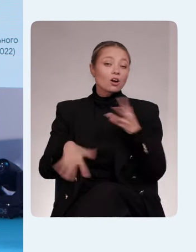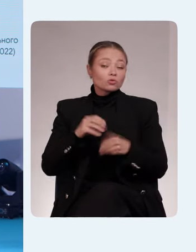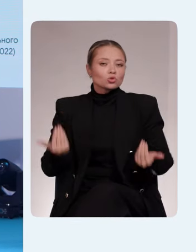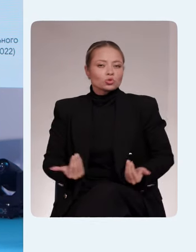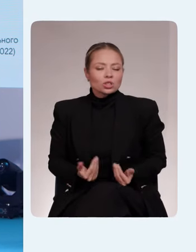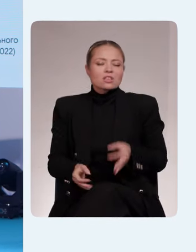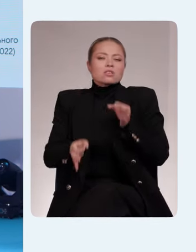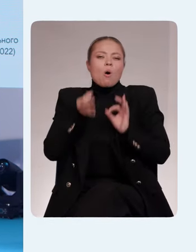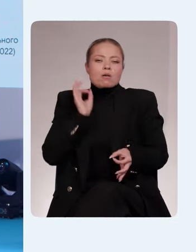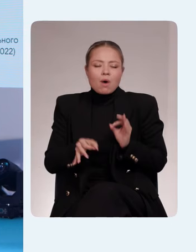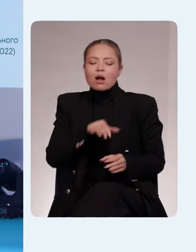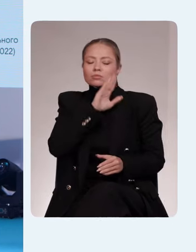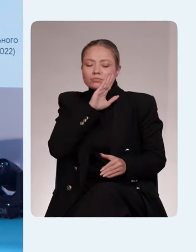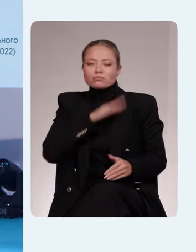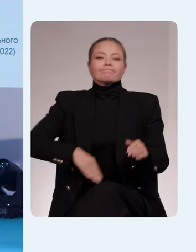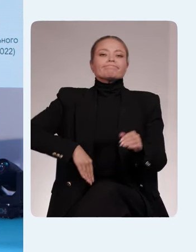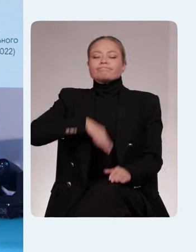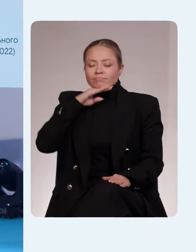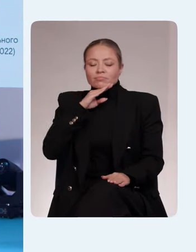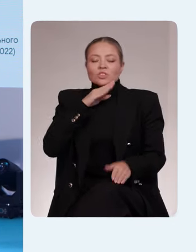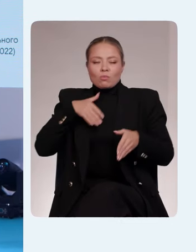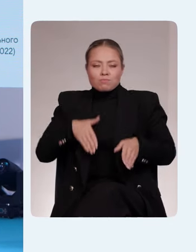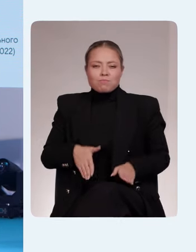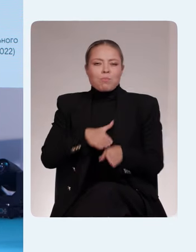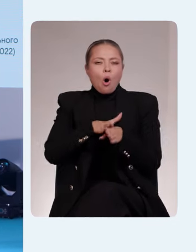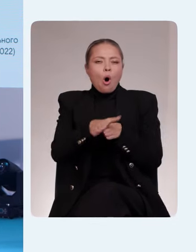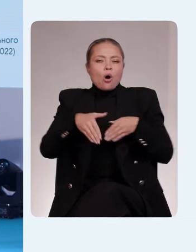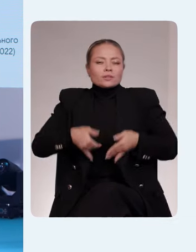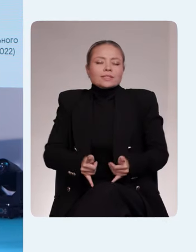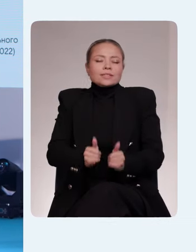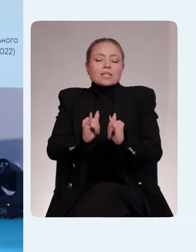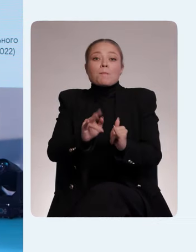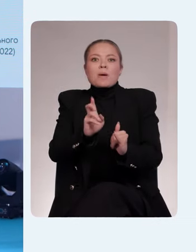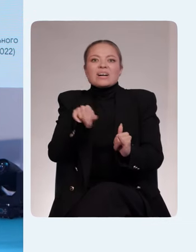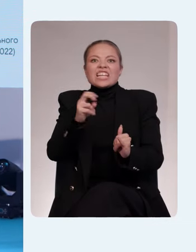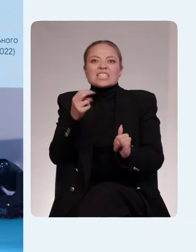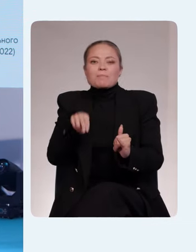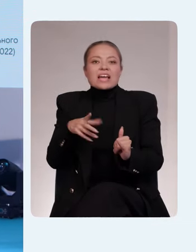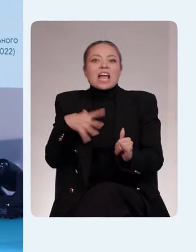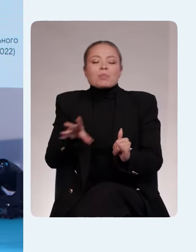нормально ни разу не высыпался. Ну, нормально, до конца, до ног. Возможно, это не ДЦП, дайте выспаться, блин.